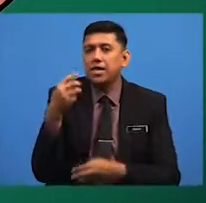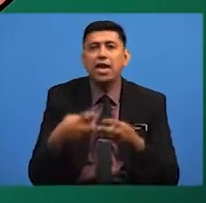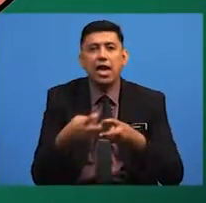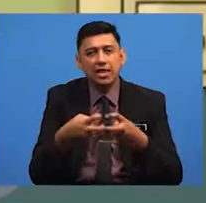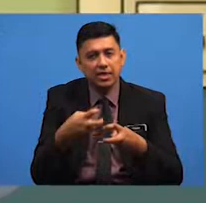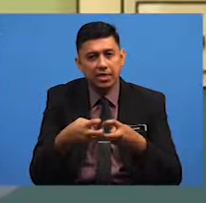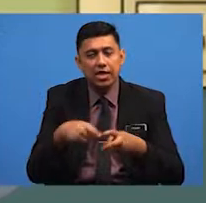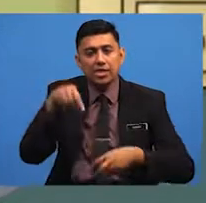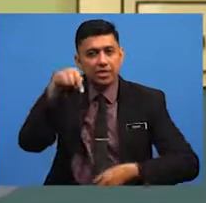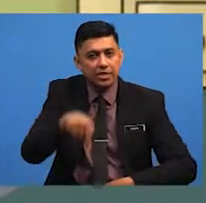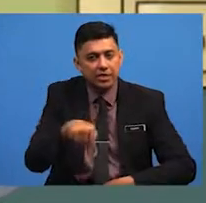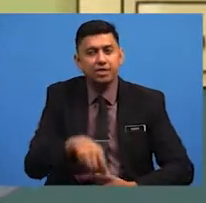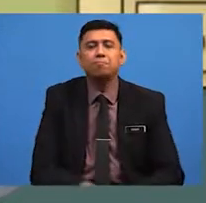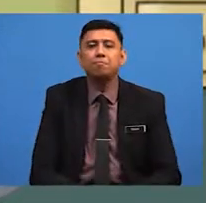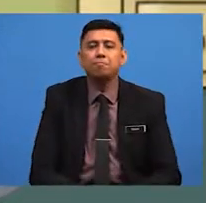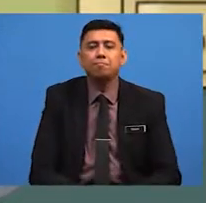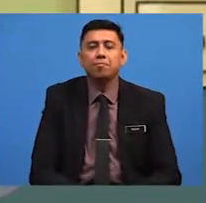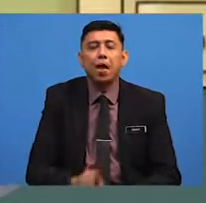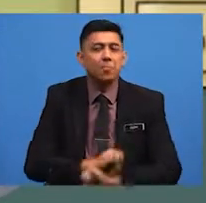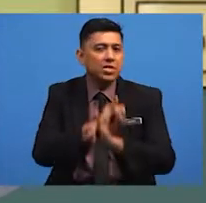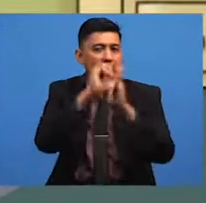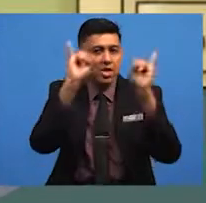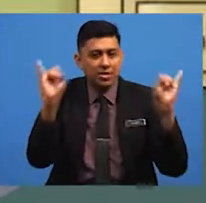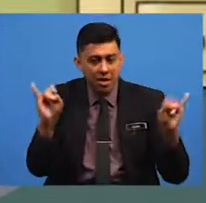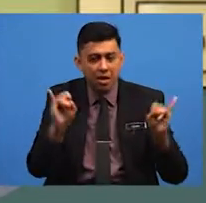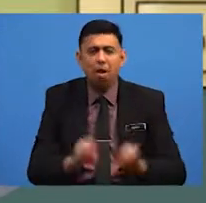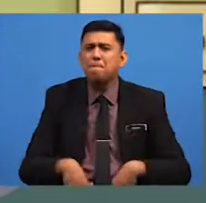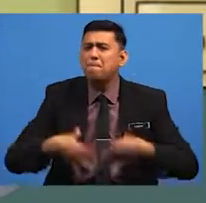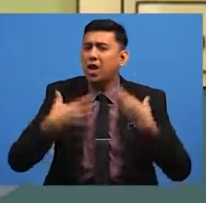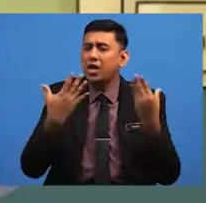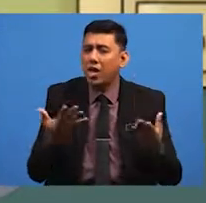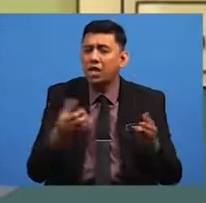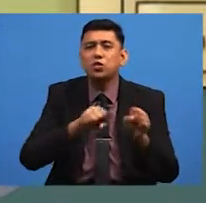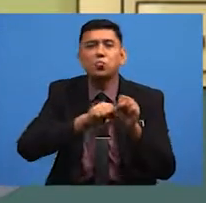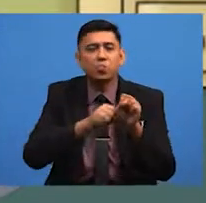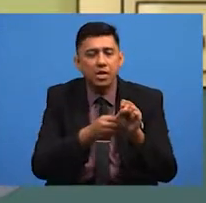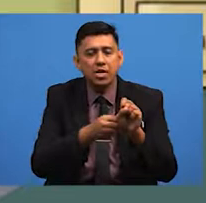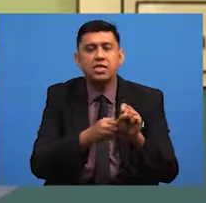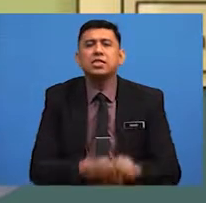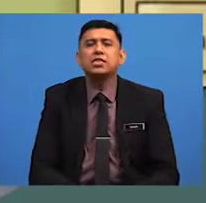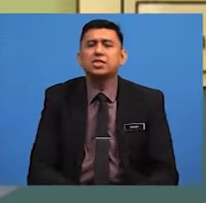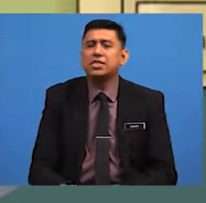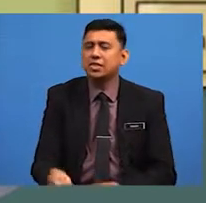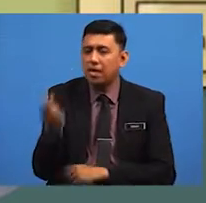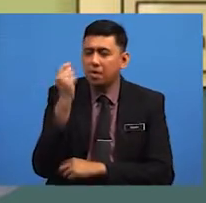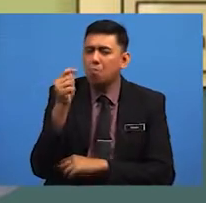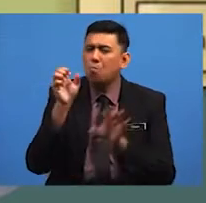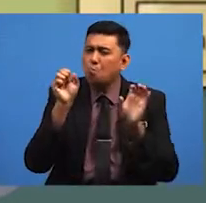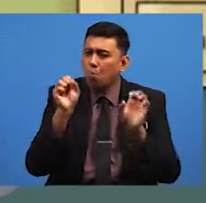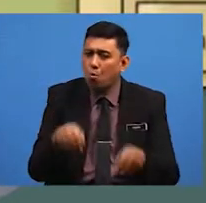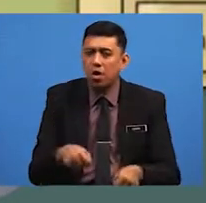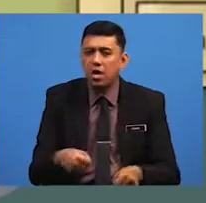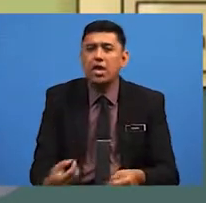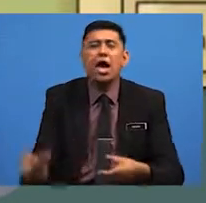di sini segel ini menjelaskan Bagaimana sumber tenaga daripada air boleh